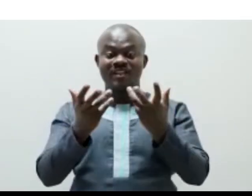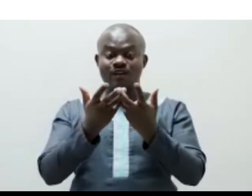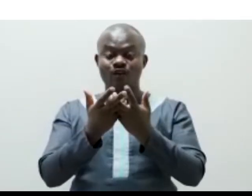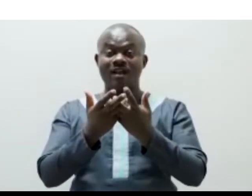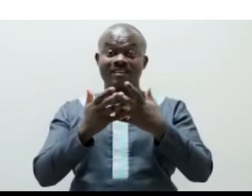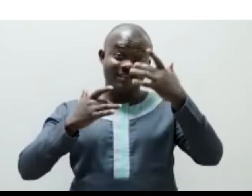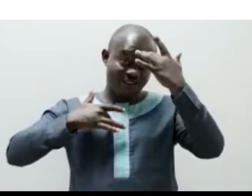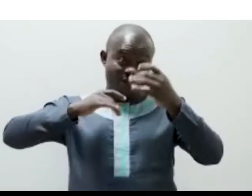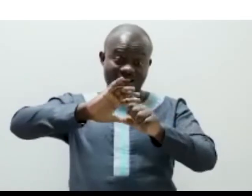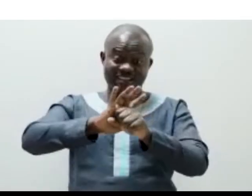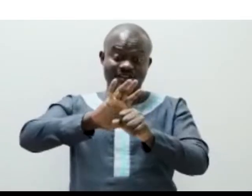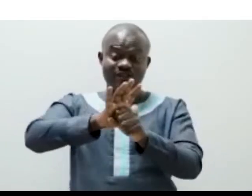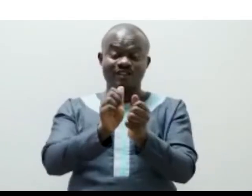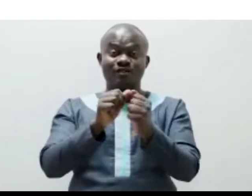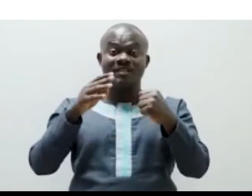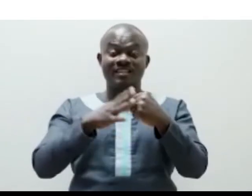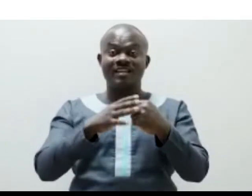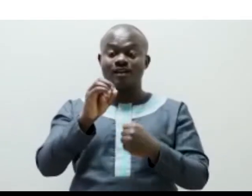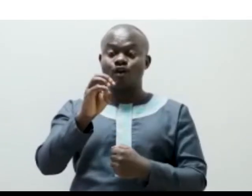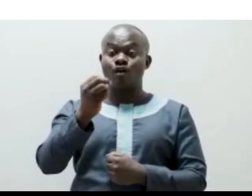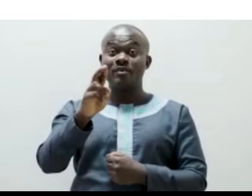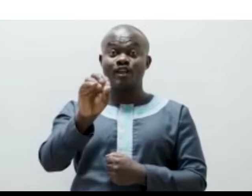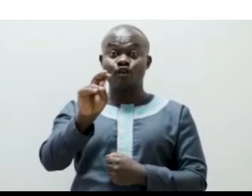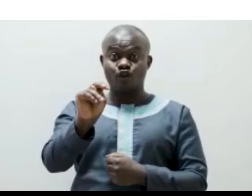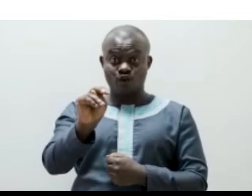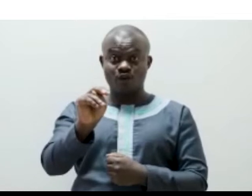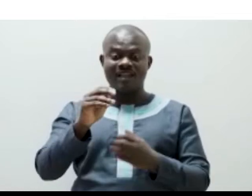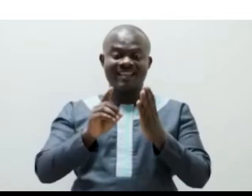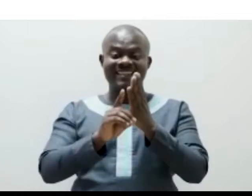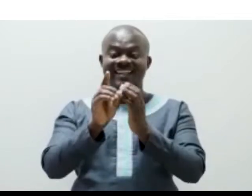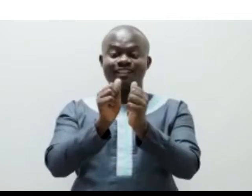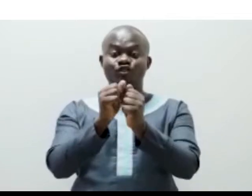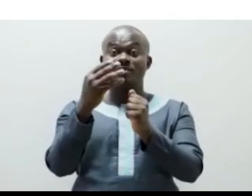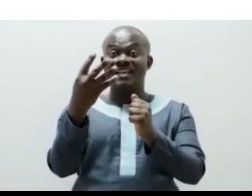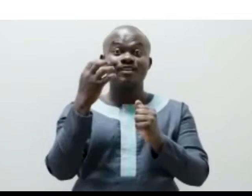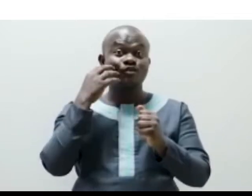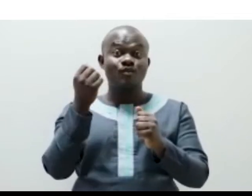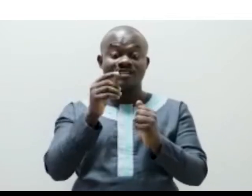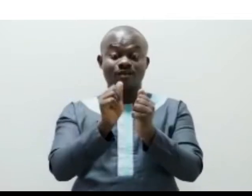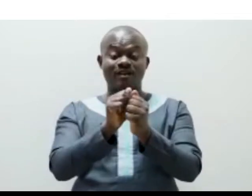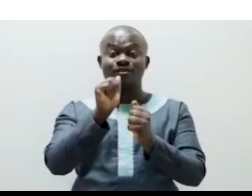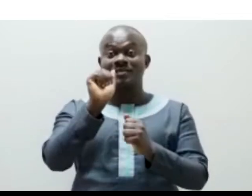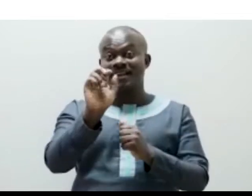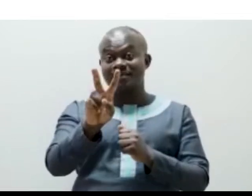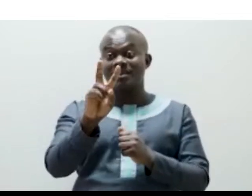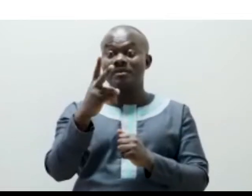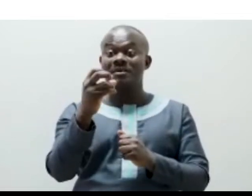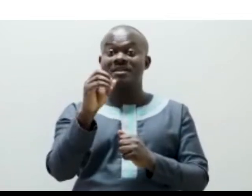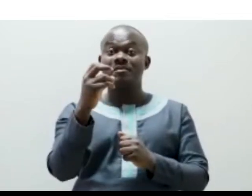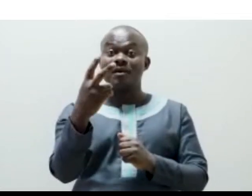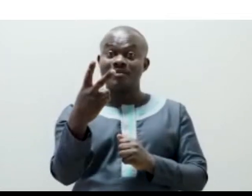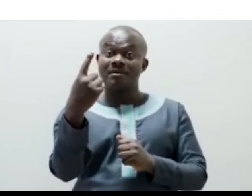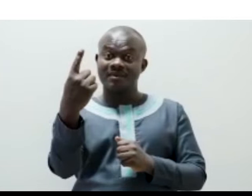Itangazo rijyanye n'ubwoko bushya bwa COVID-19 Omicron. Tariki ya 14 Ukuboza